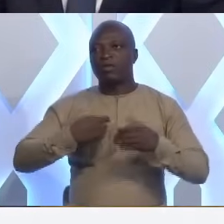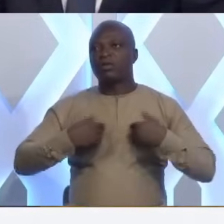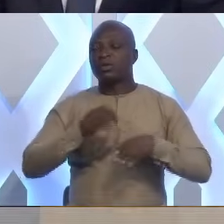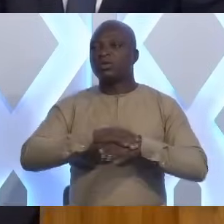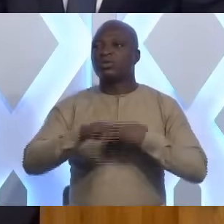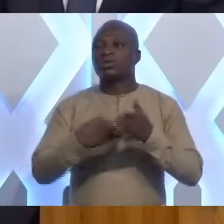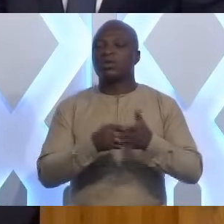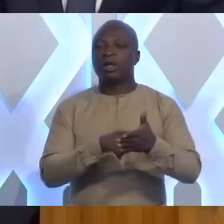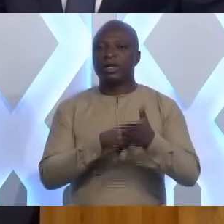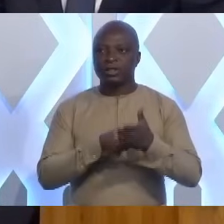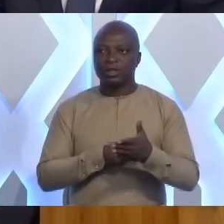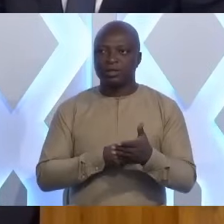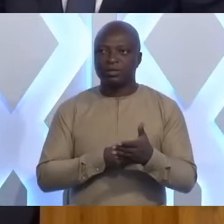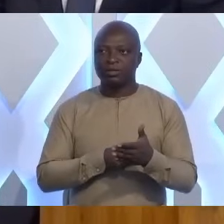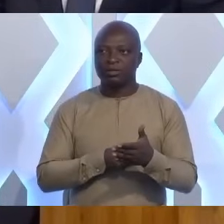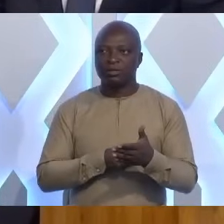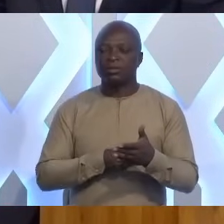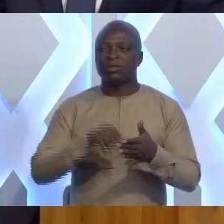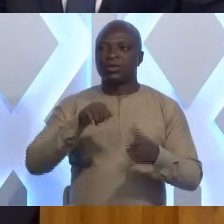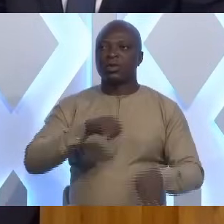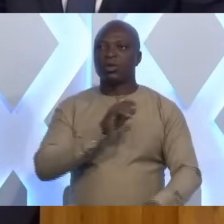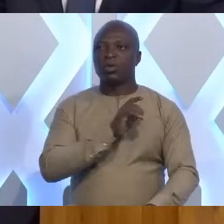exigé que le Togo,